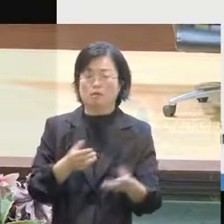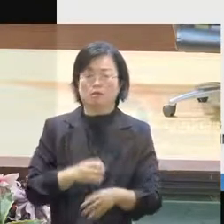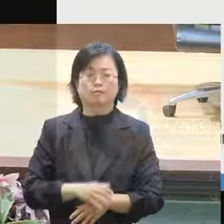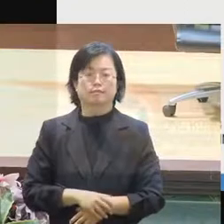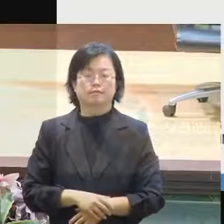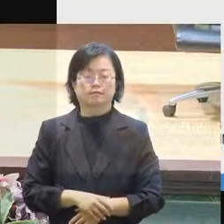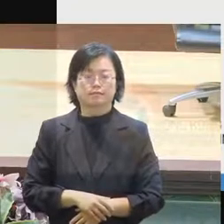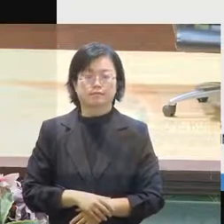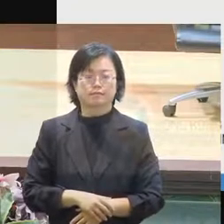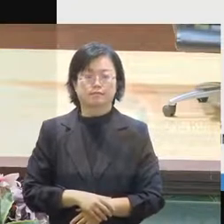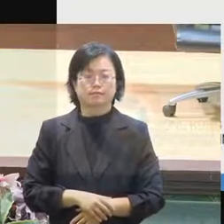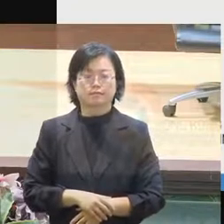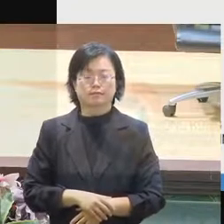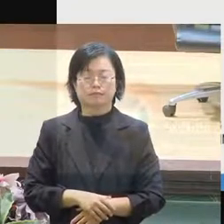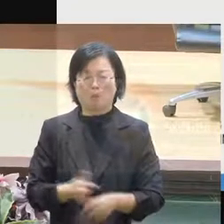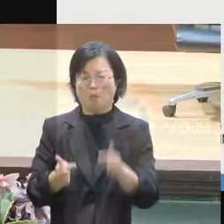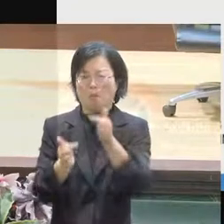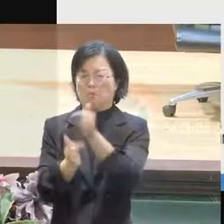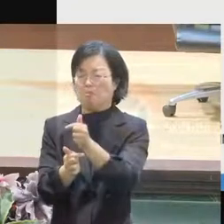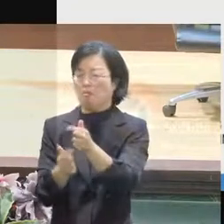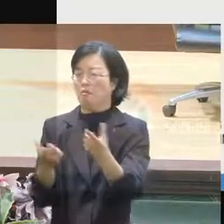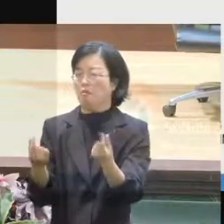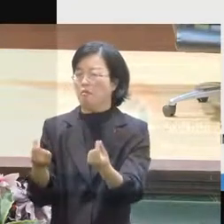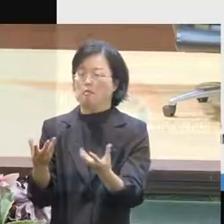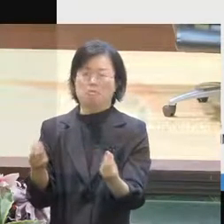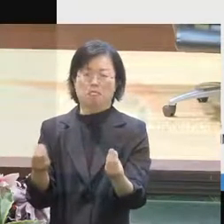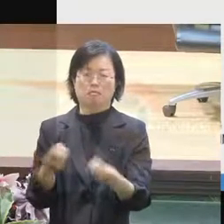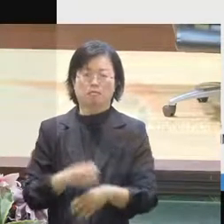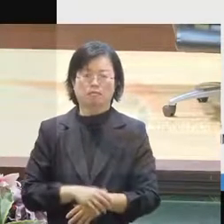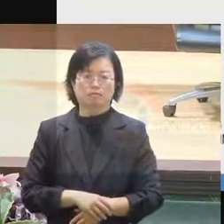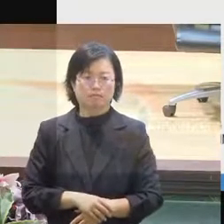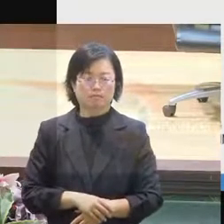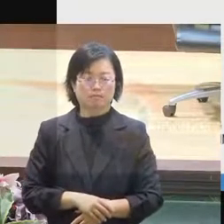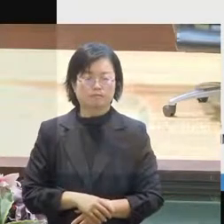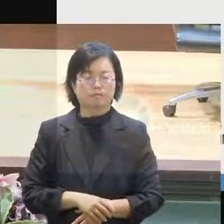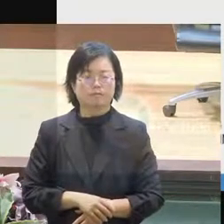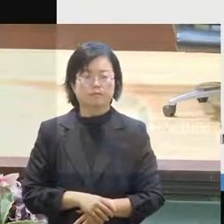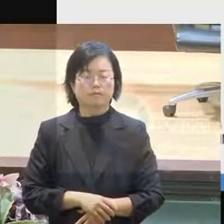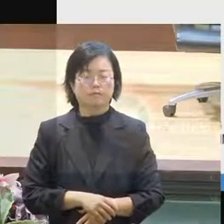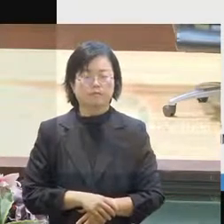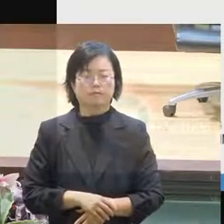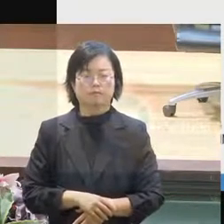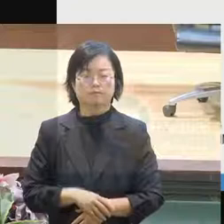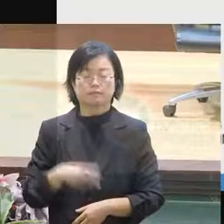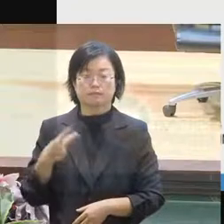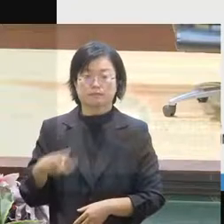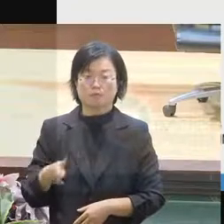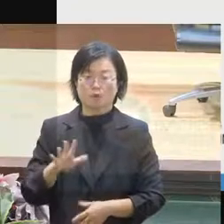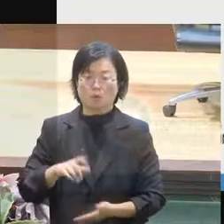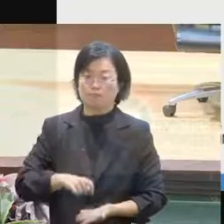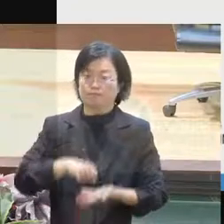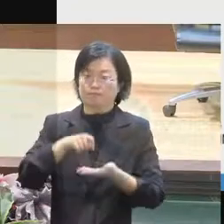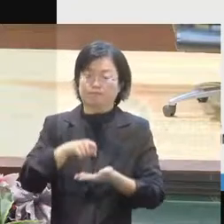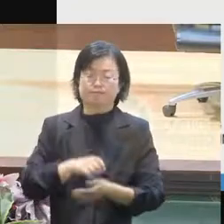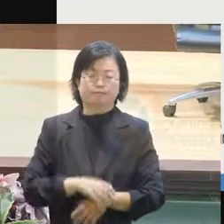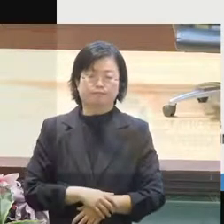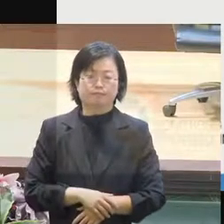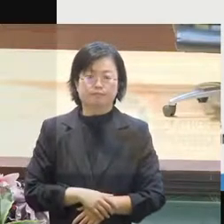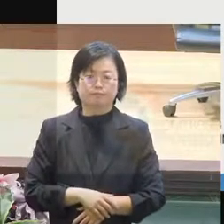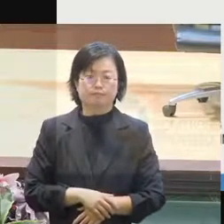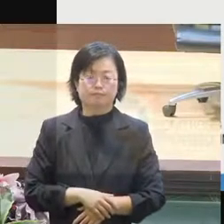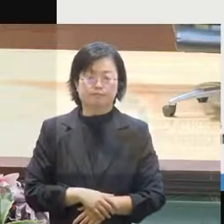个然后标准不一致。那另外有一个呢，我们也讲到的就是这个